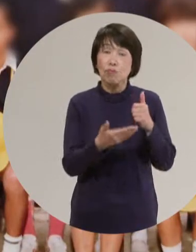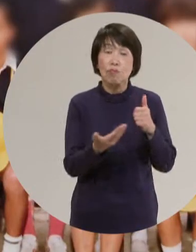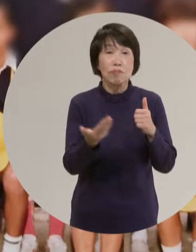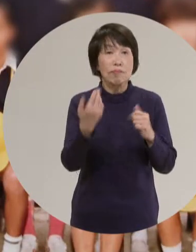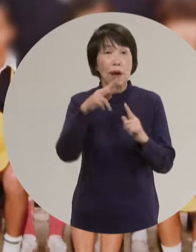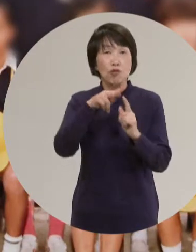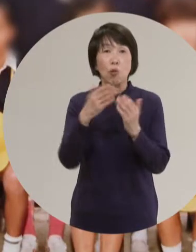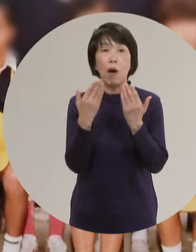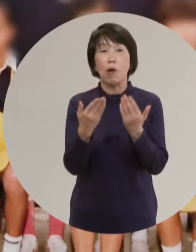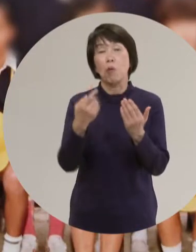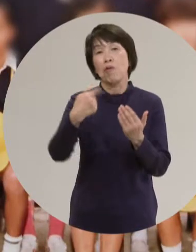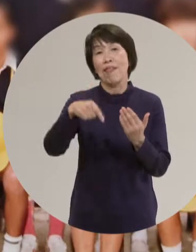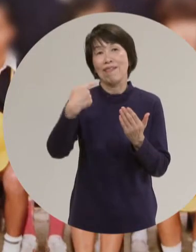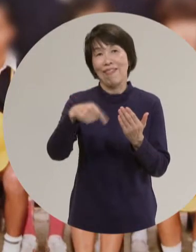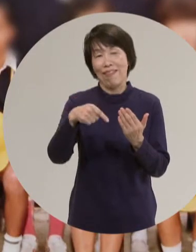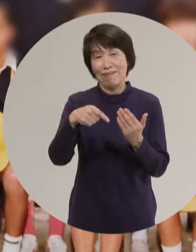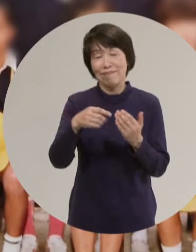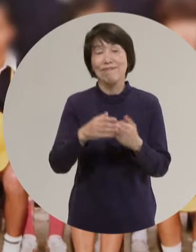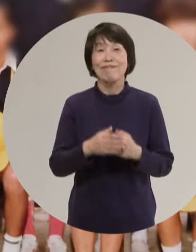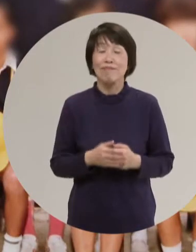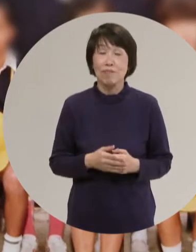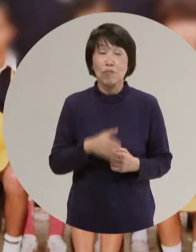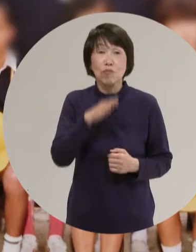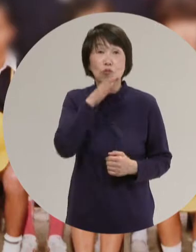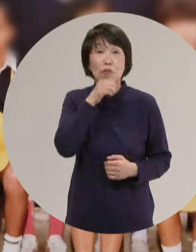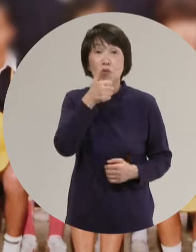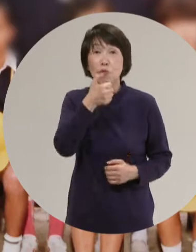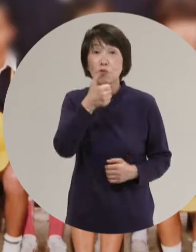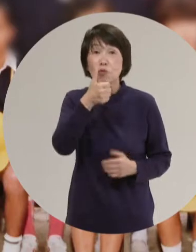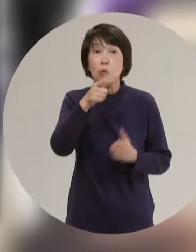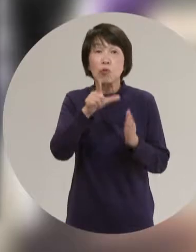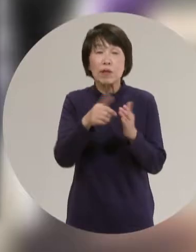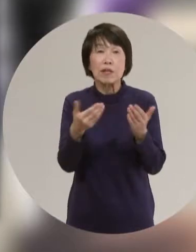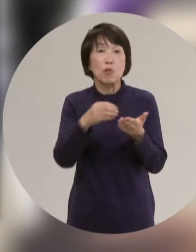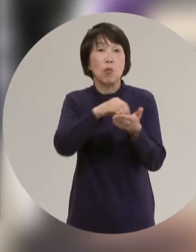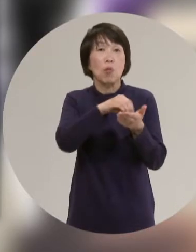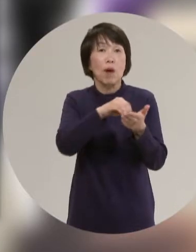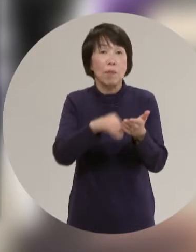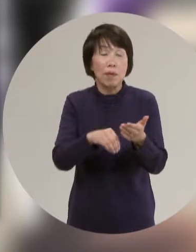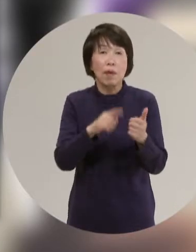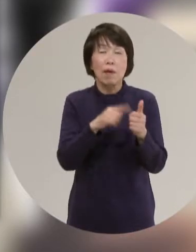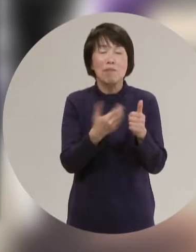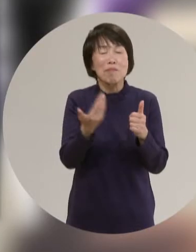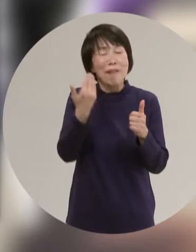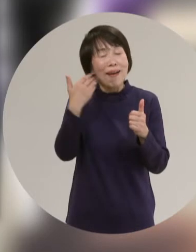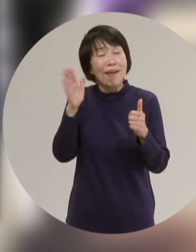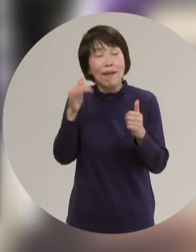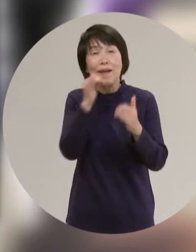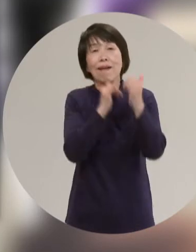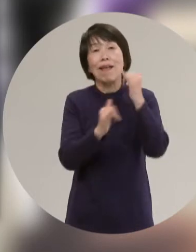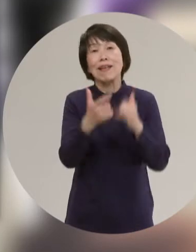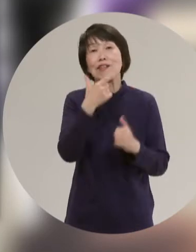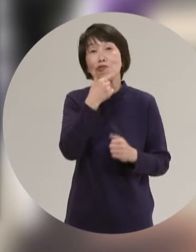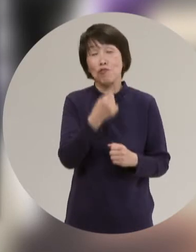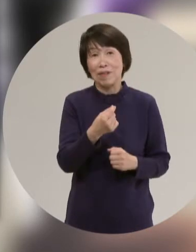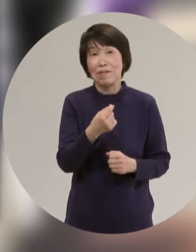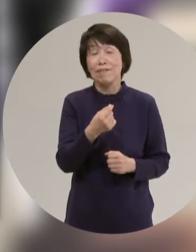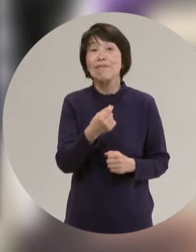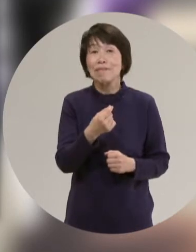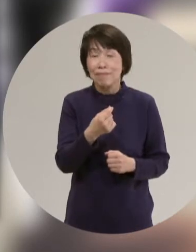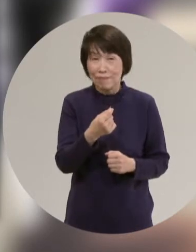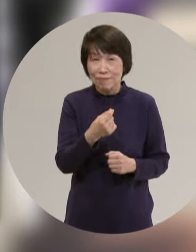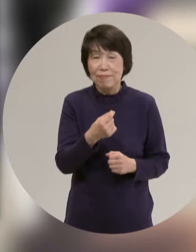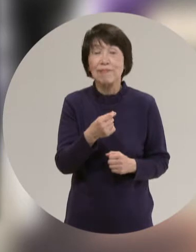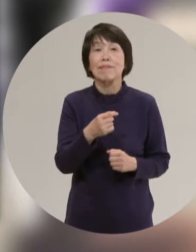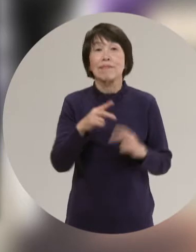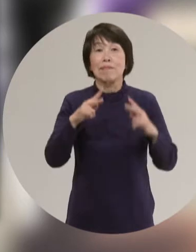以前は小学校の先生をしていた鍋谷さん、55歳で退職した後、もともと歴史好きだったこと